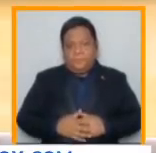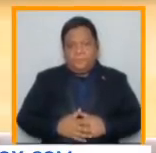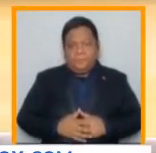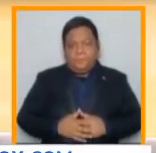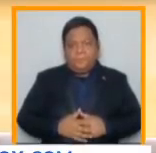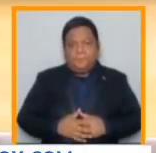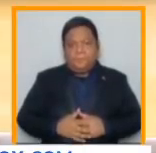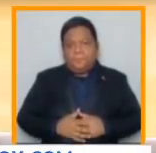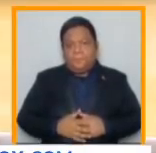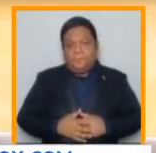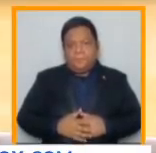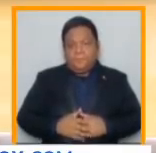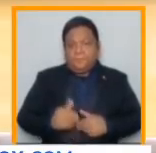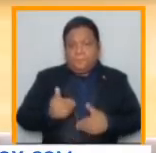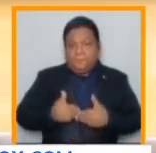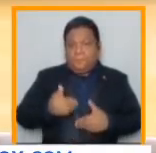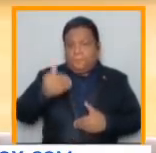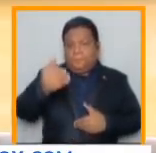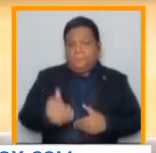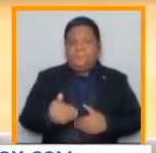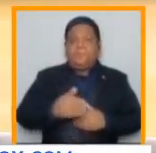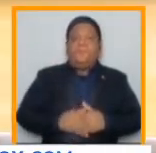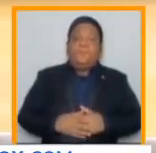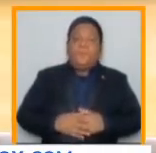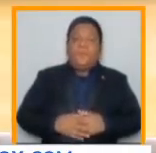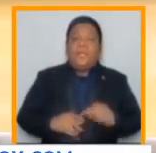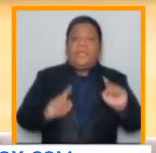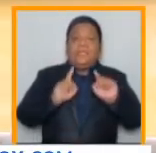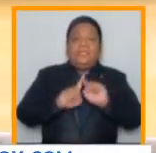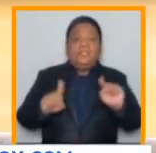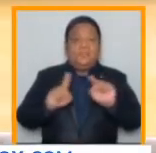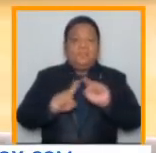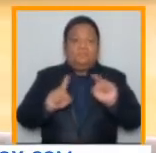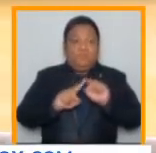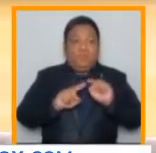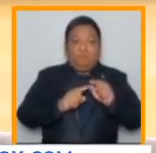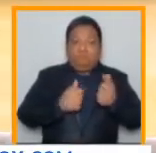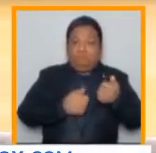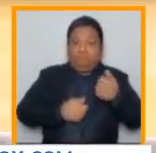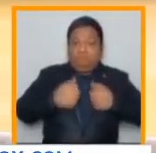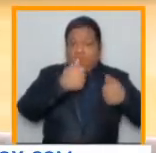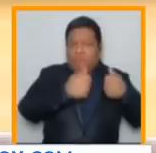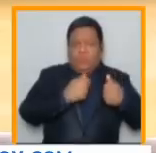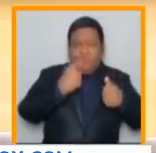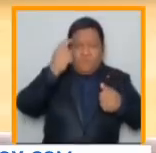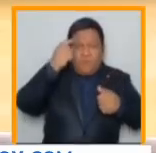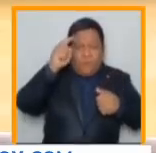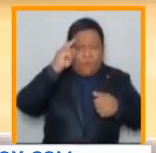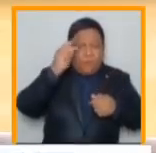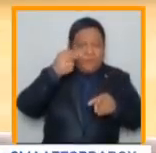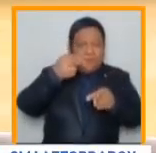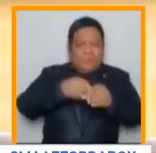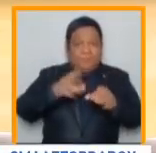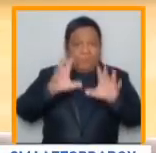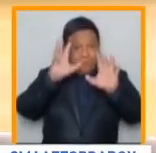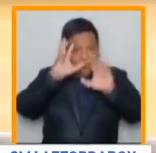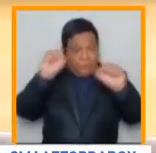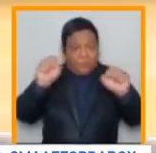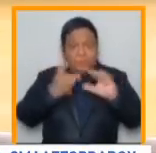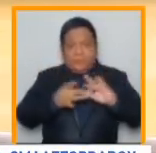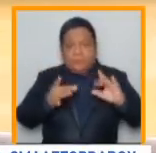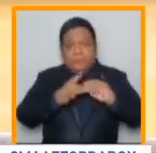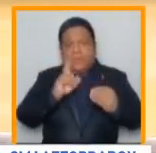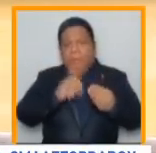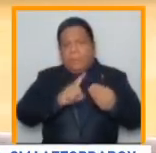Nagbigay ng posisyon ng ilang presidential aspirants sa panibagong harassment ng China sa Pilipinas. At may unang balita sina Salima Refran,